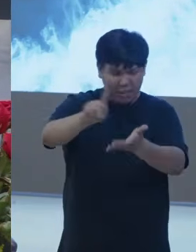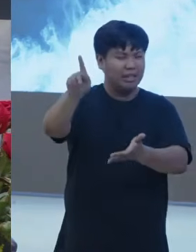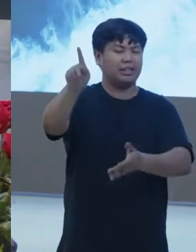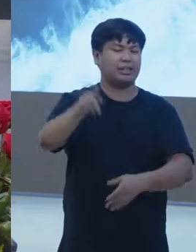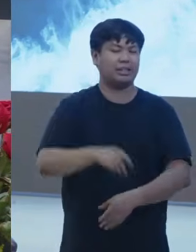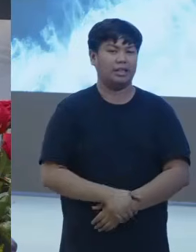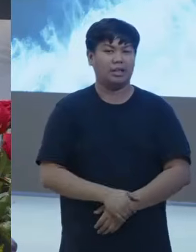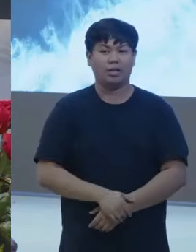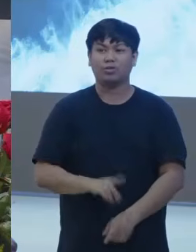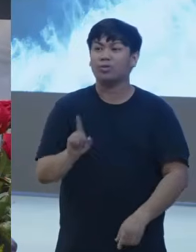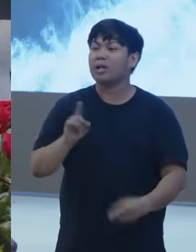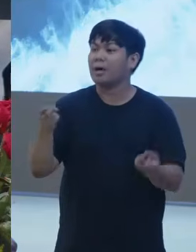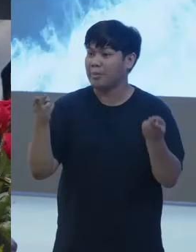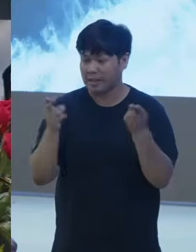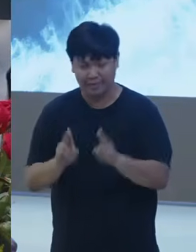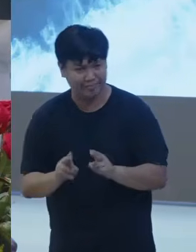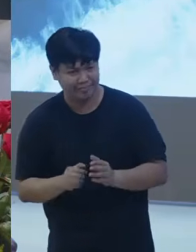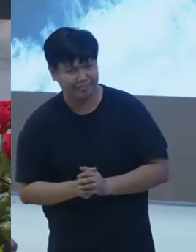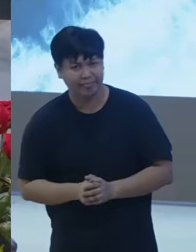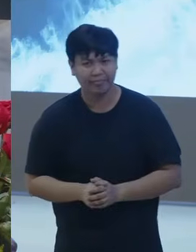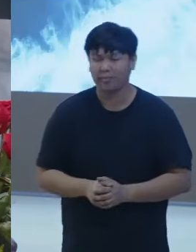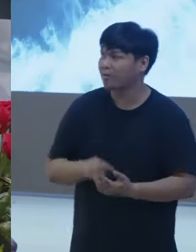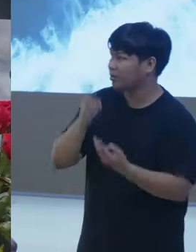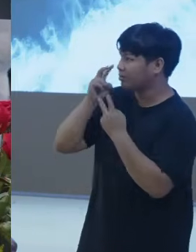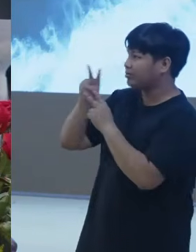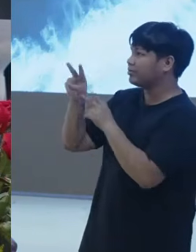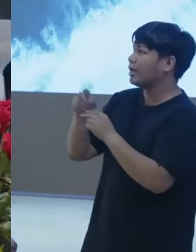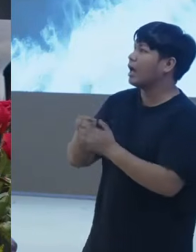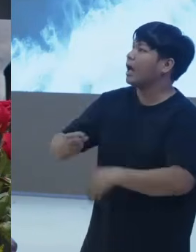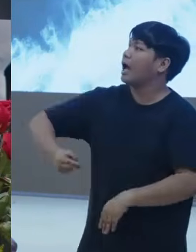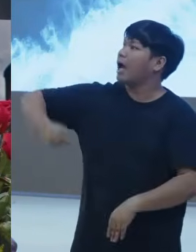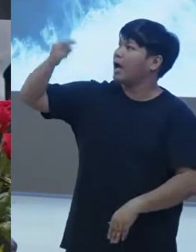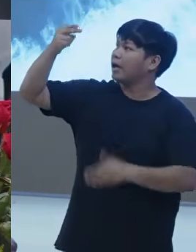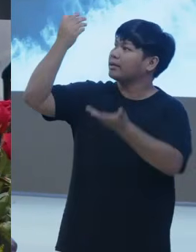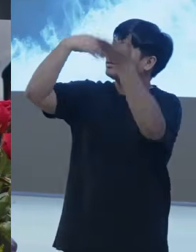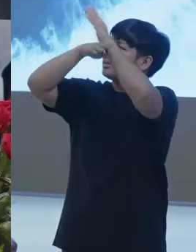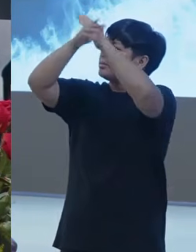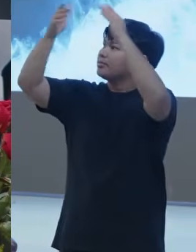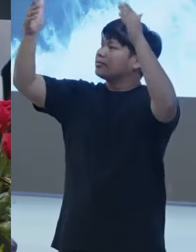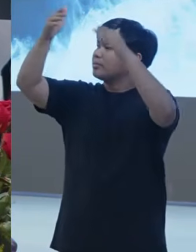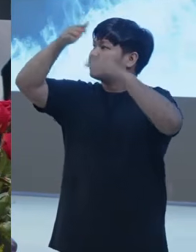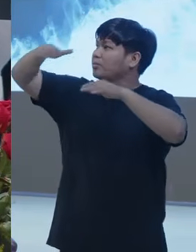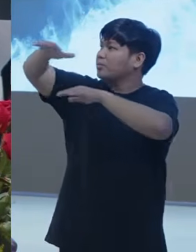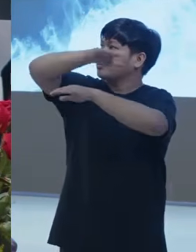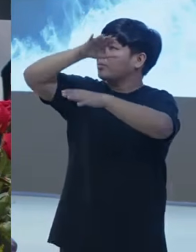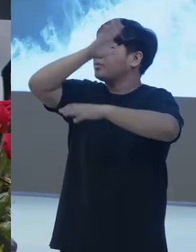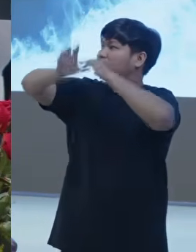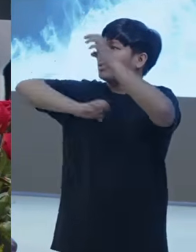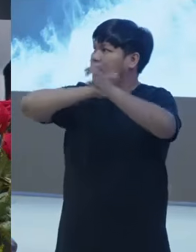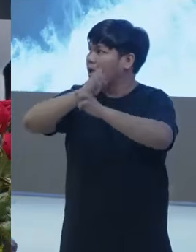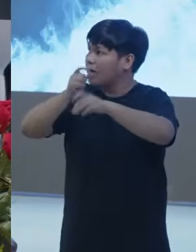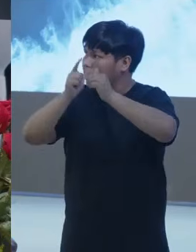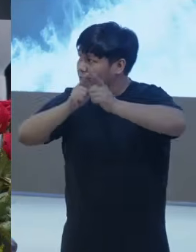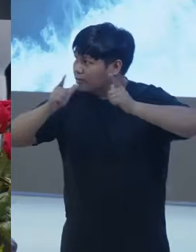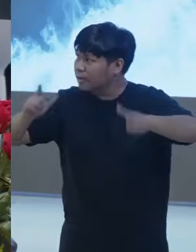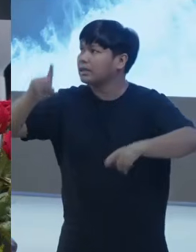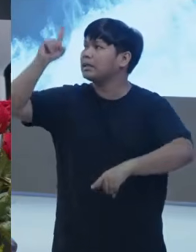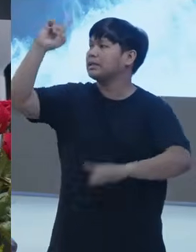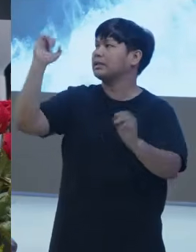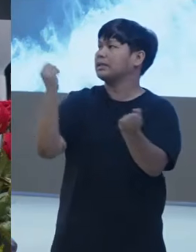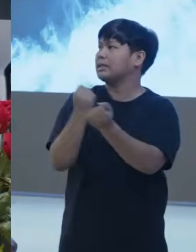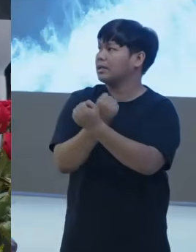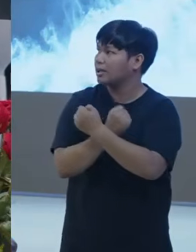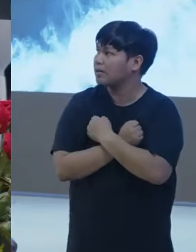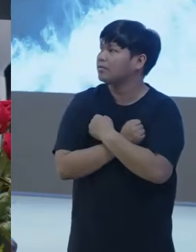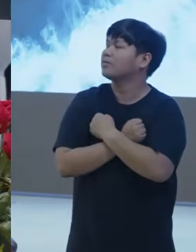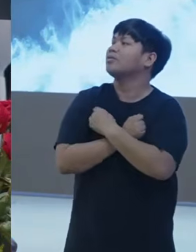Tapos pakinggan nyo to. For as high as the heavens are above the earth, so great is His steadfast love